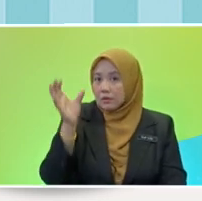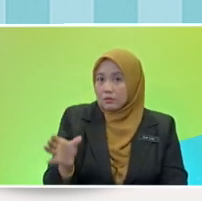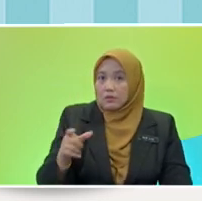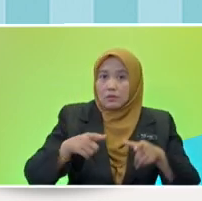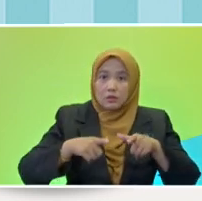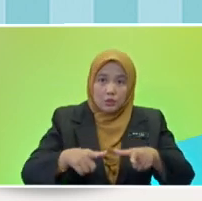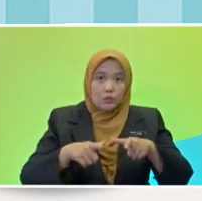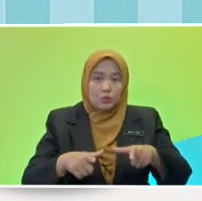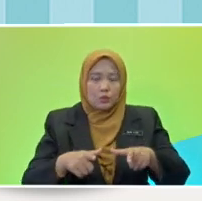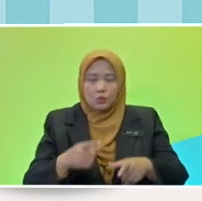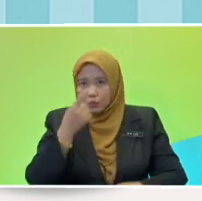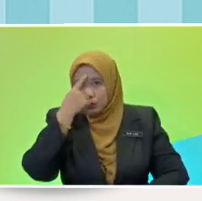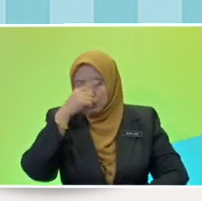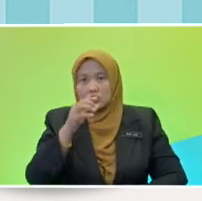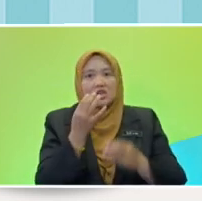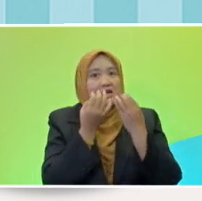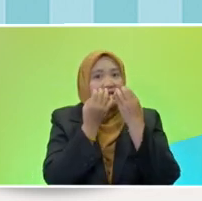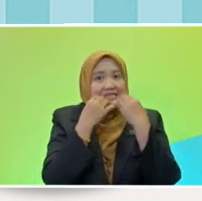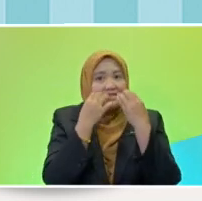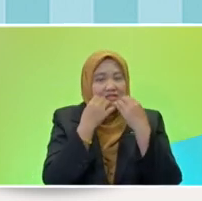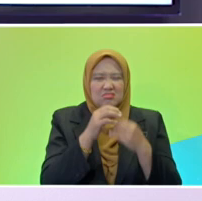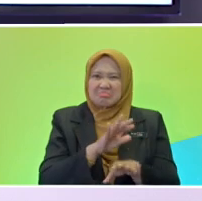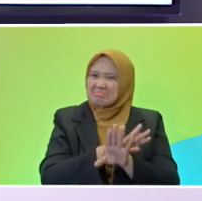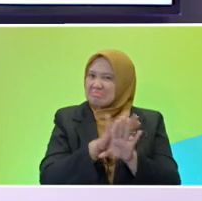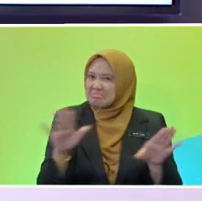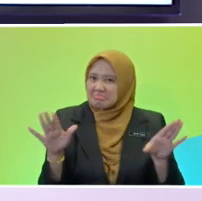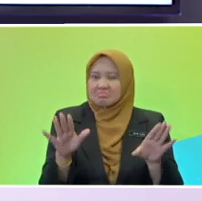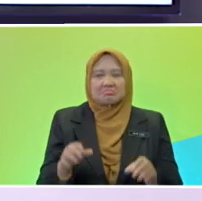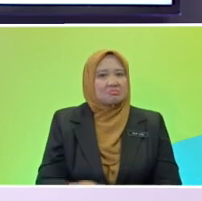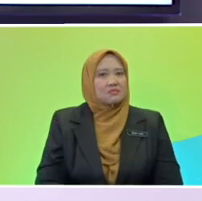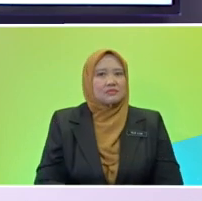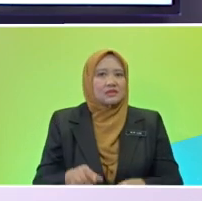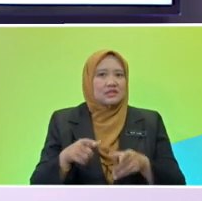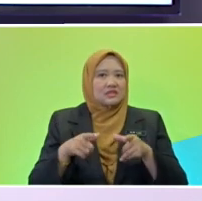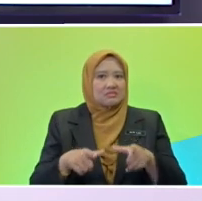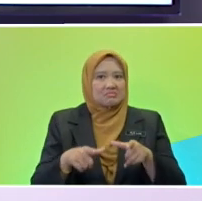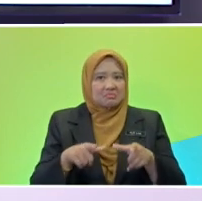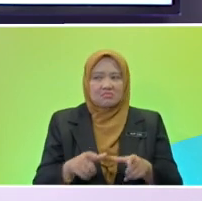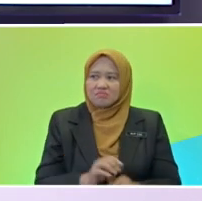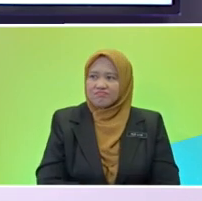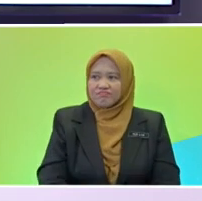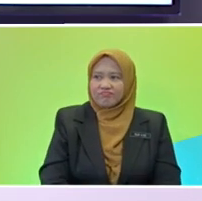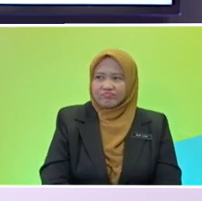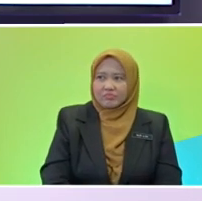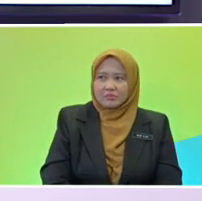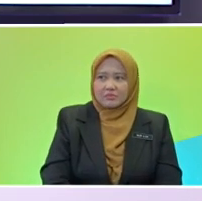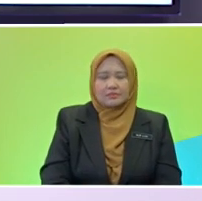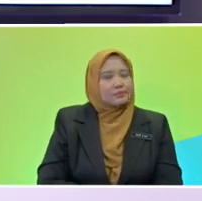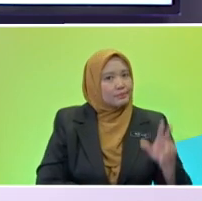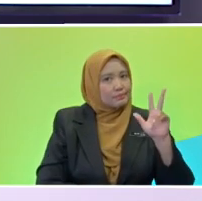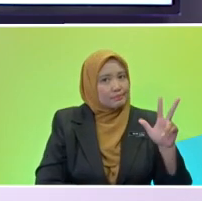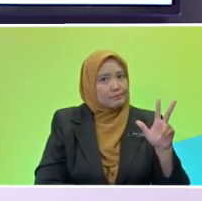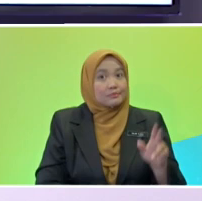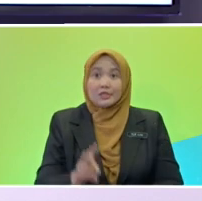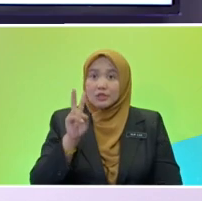jagung batang dia tidak berkayu yang ketiga kedua dua tumbuhan ini mempunyai daun